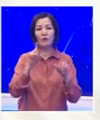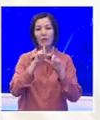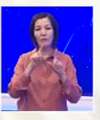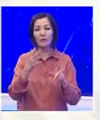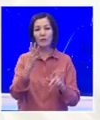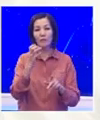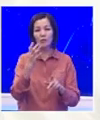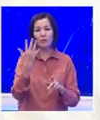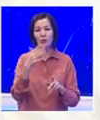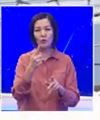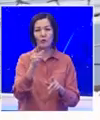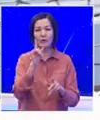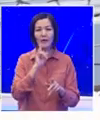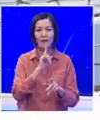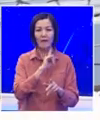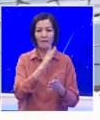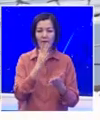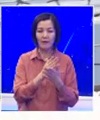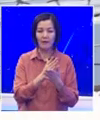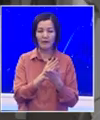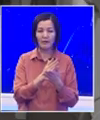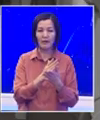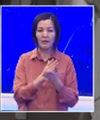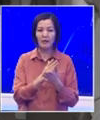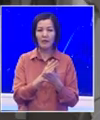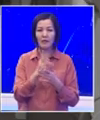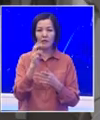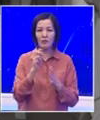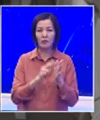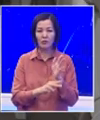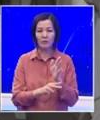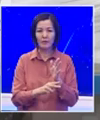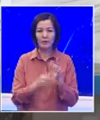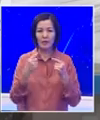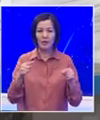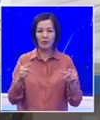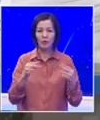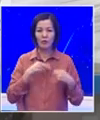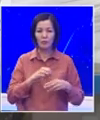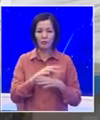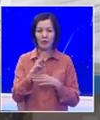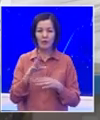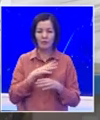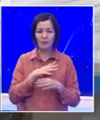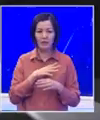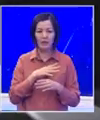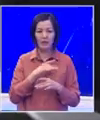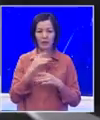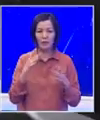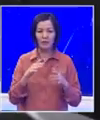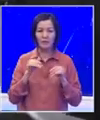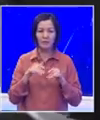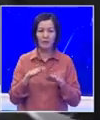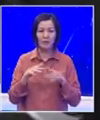мекемесінде 551 әйел өз жазасын өтеп жатыр. Олардың 270-і әр түрлі жұмыспен қамтылған. Басым бөлігі киім